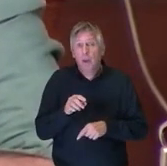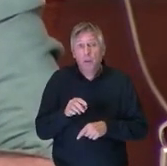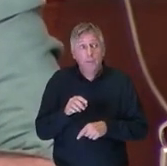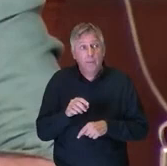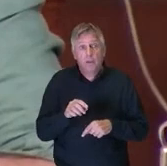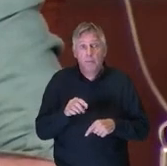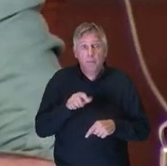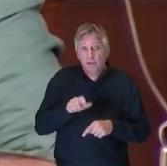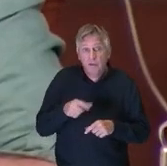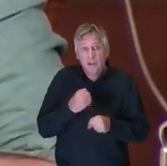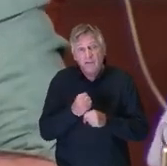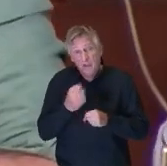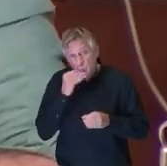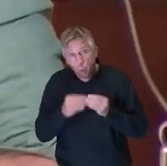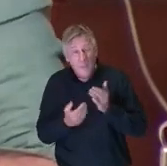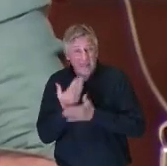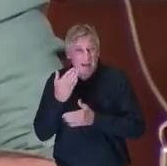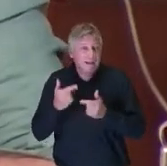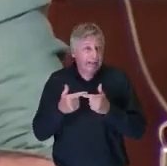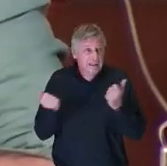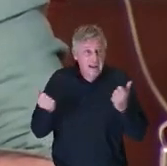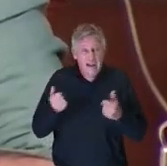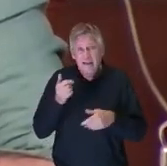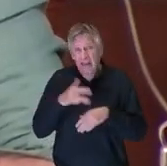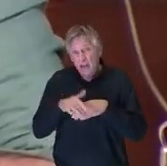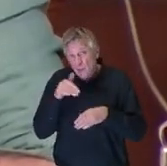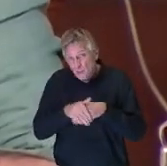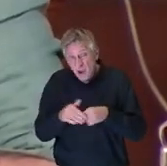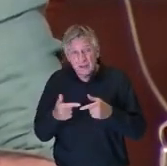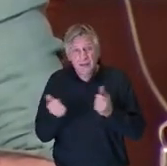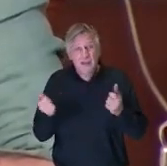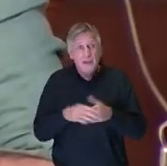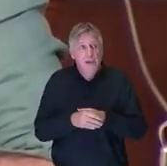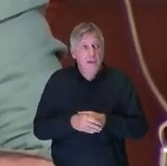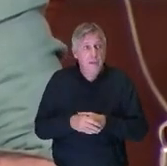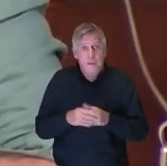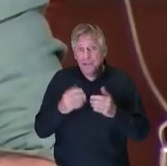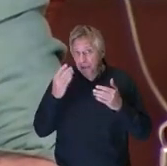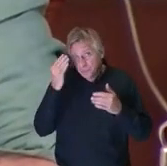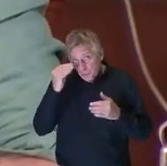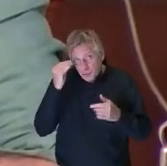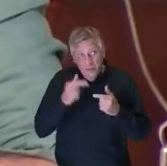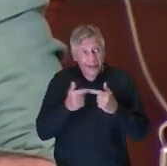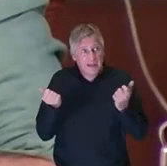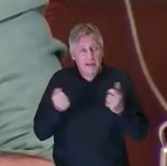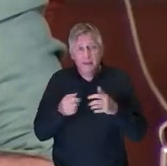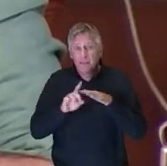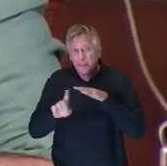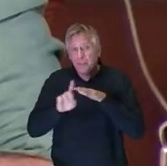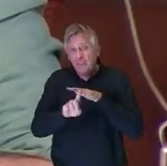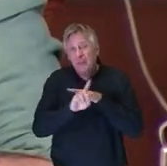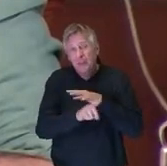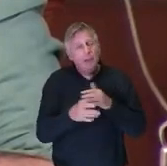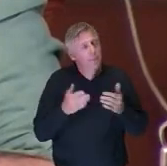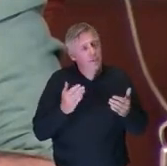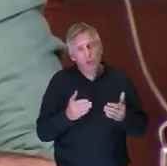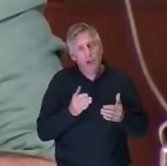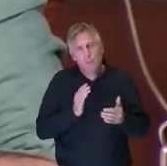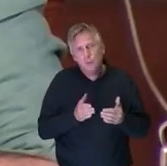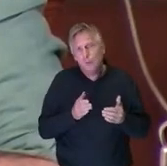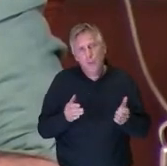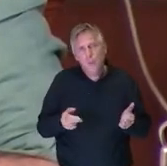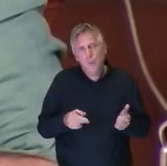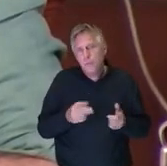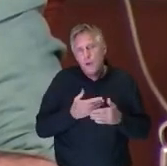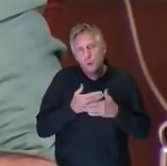couples, aux seniors. Et donc, en réalité, on ne peut que constater que Bordeaux a besoin de beaucoup plus de logements sociaux.